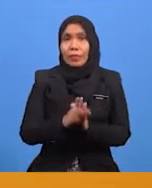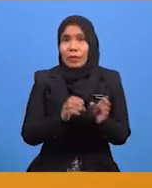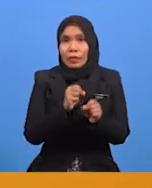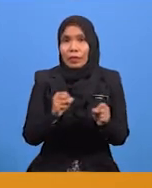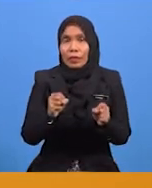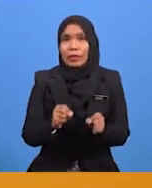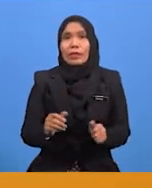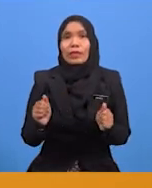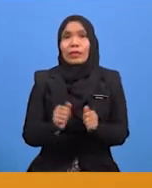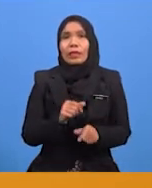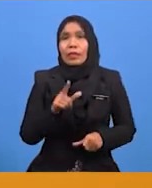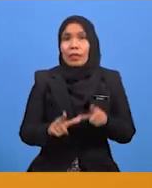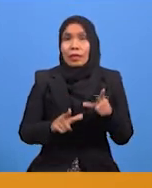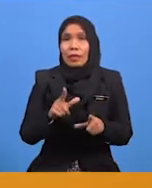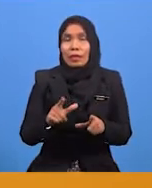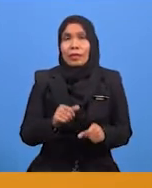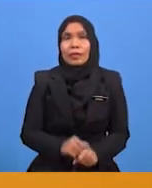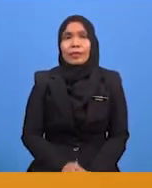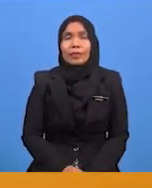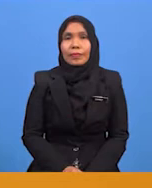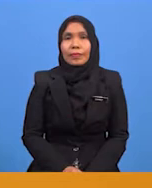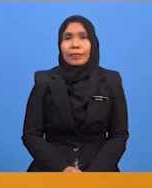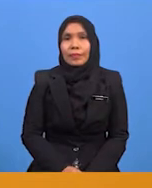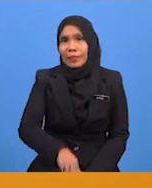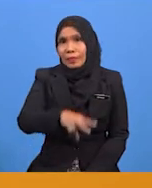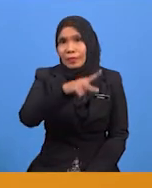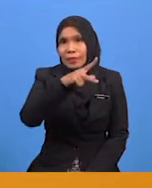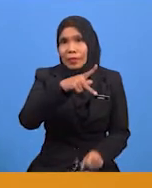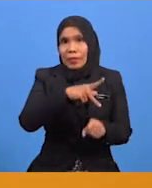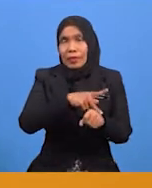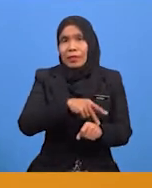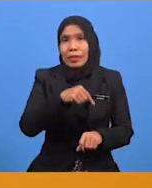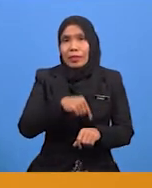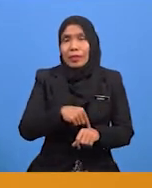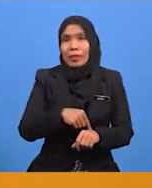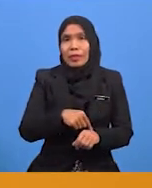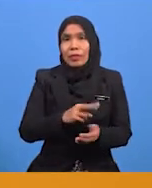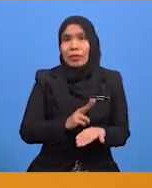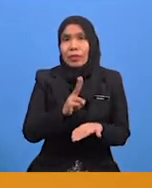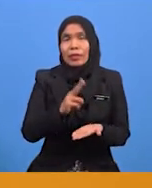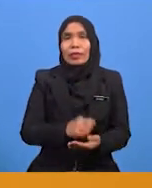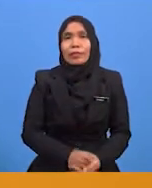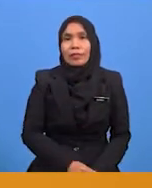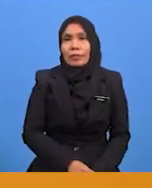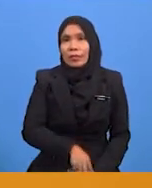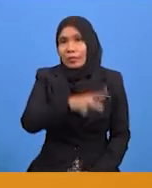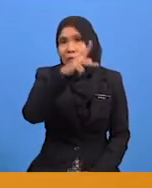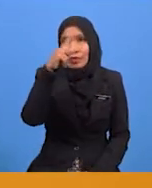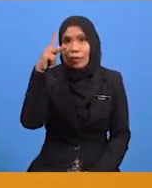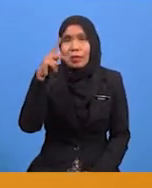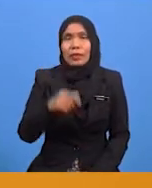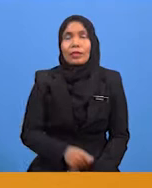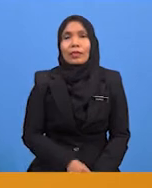di Menara Gading adalah kerana di Menara Gading mereka perlu berdikari tanpa